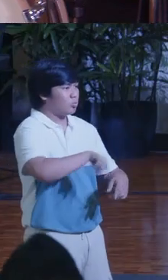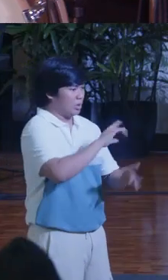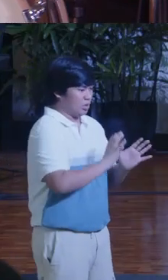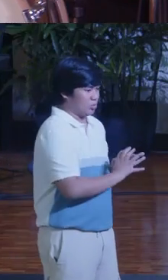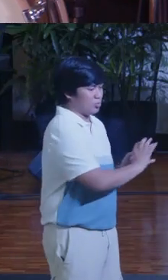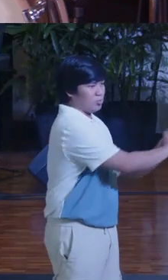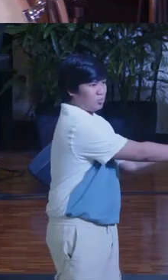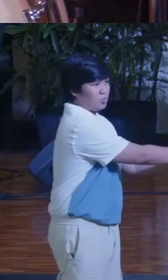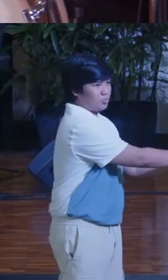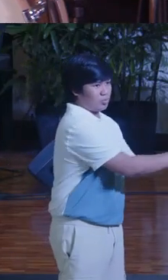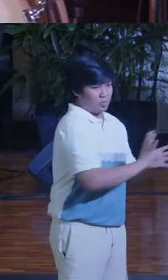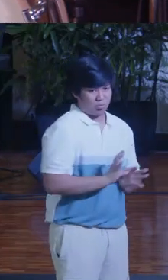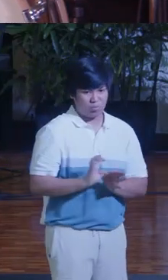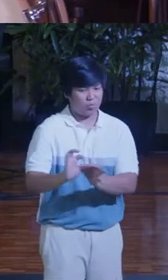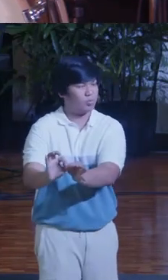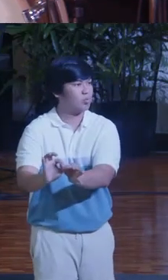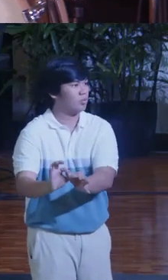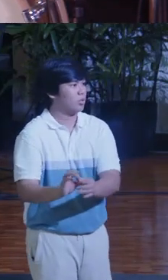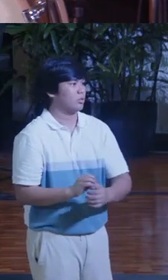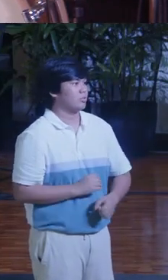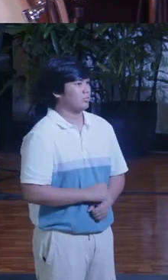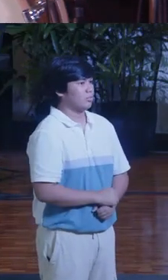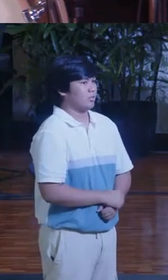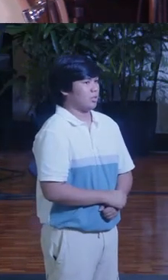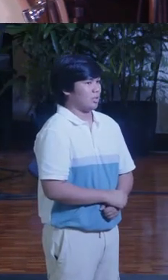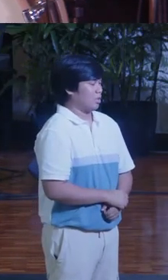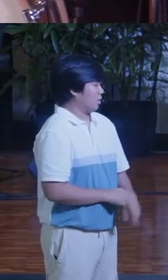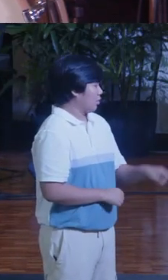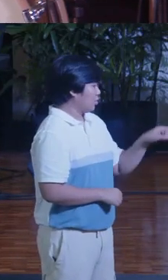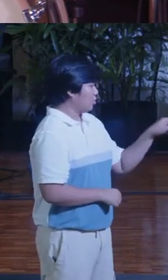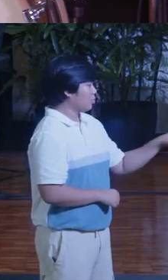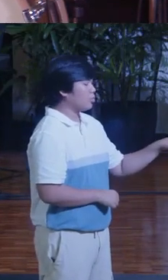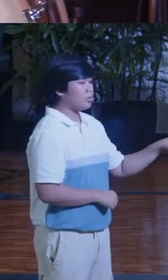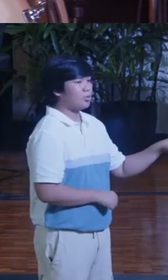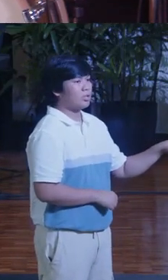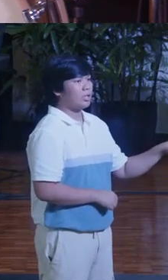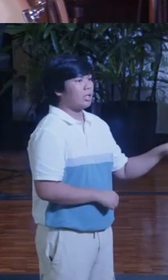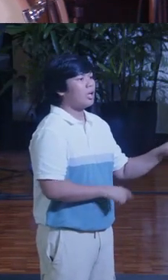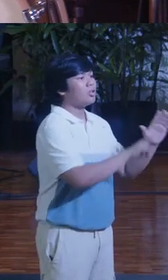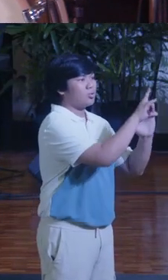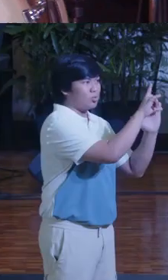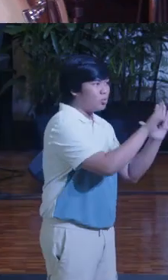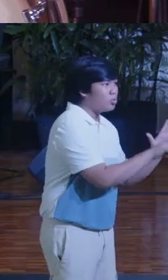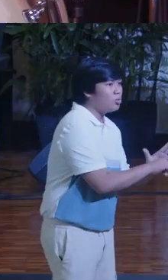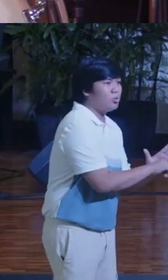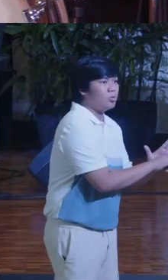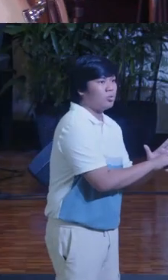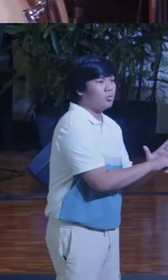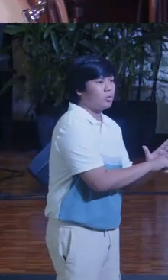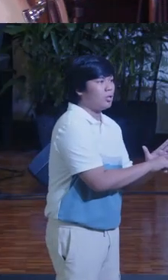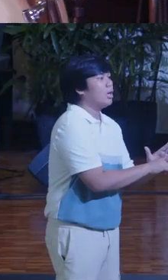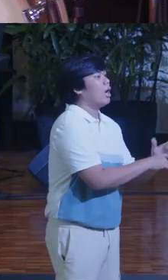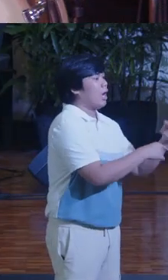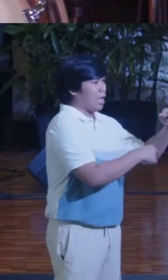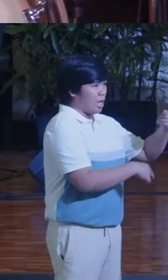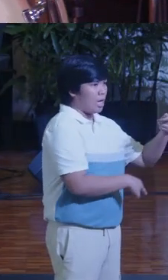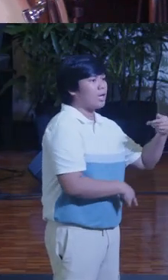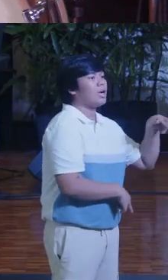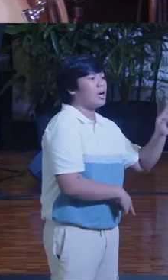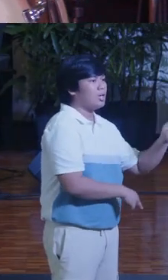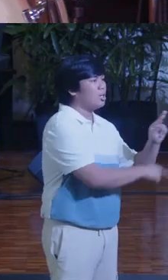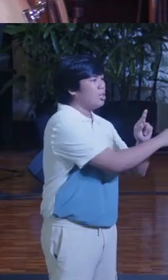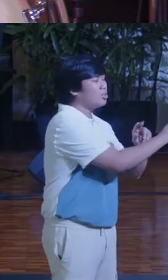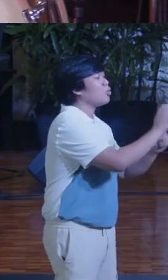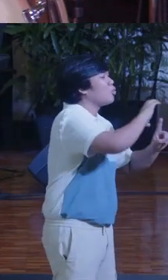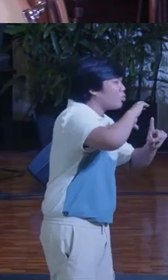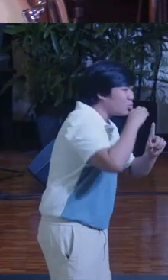one is from Mount Sinai, bearing children for slavery. She is Hagar. She corresponds to the